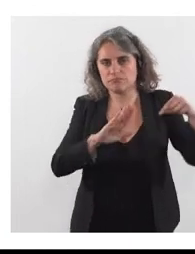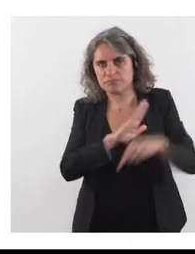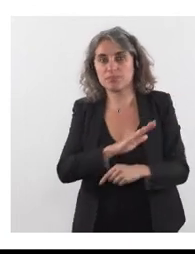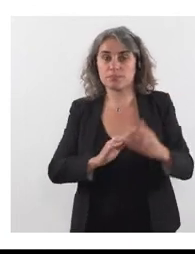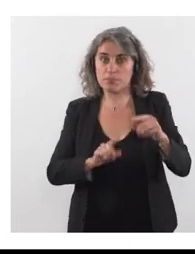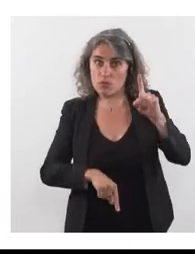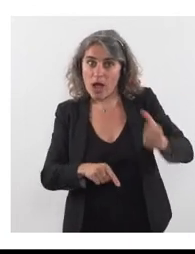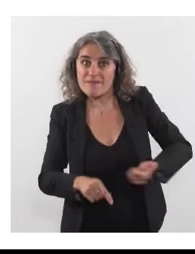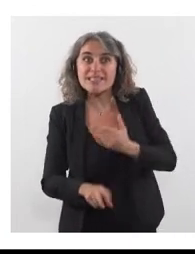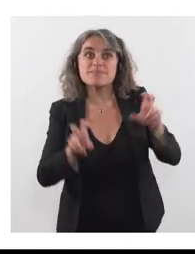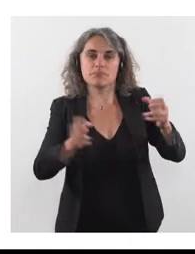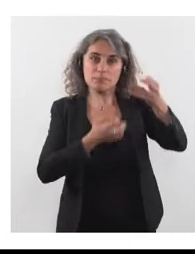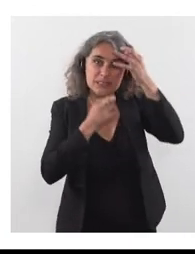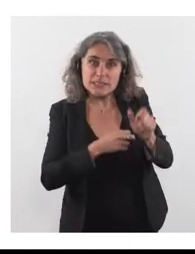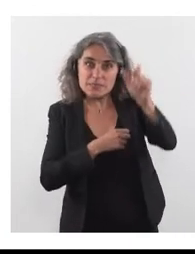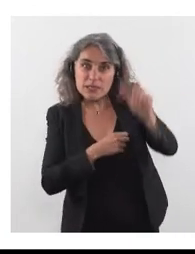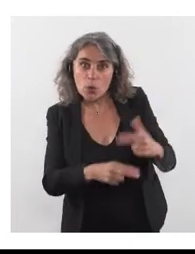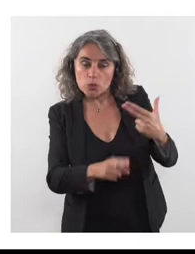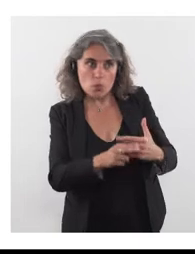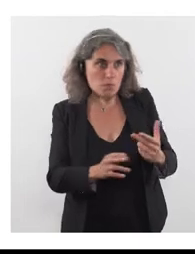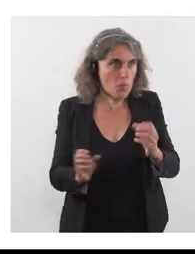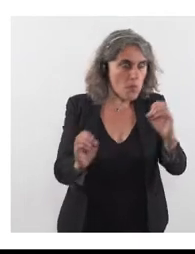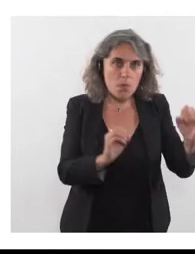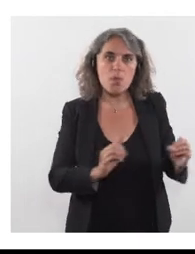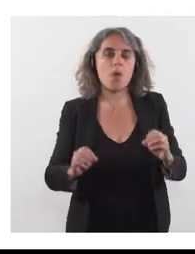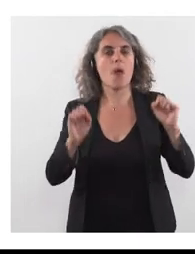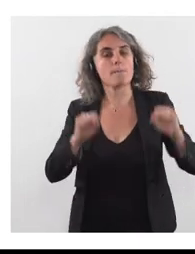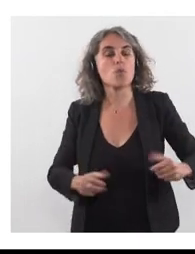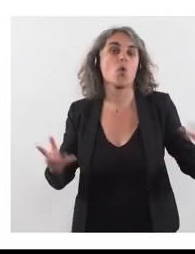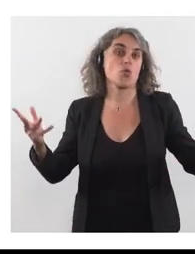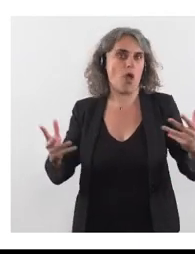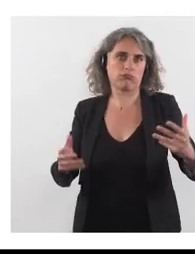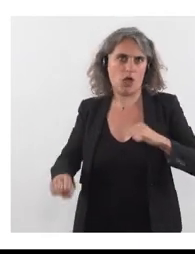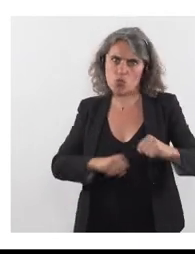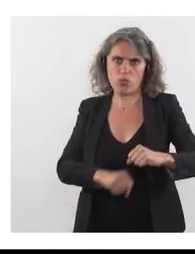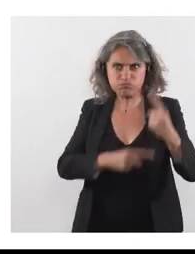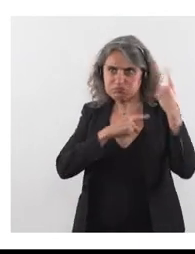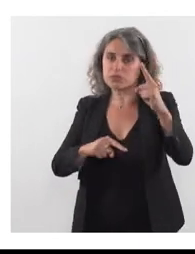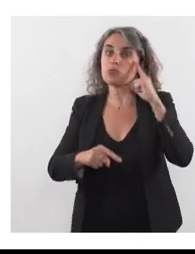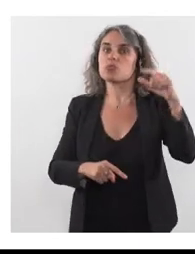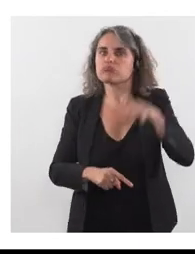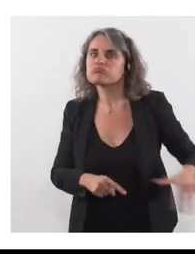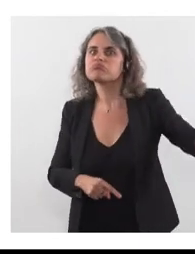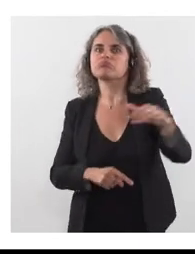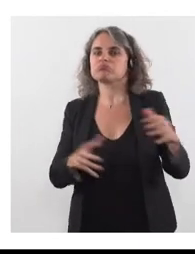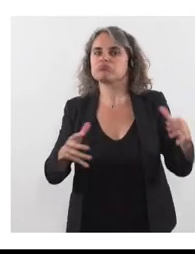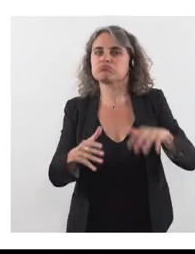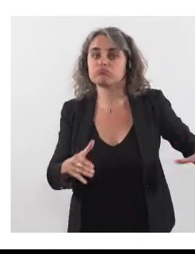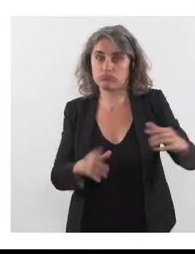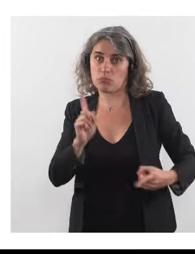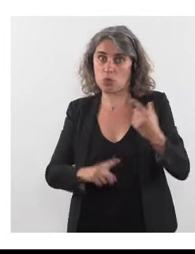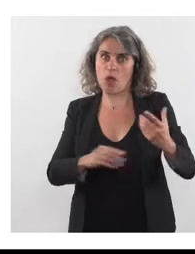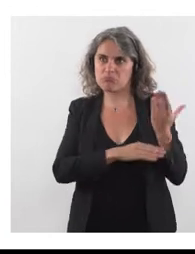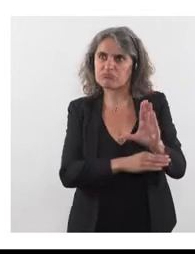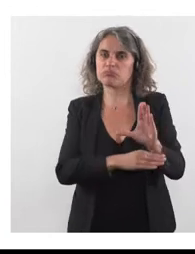l'a permis, de lancer l'action, qu'on appelle alors une action popularis, pour pouvoir faire état de la